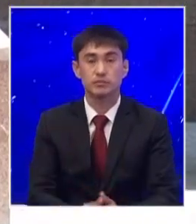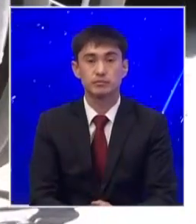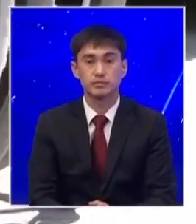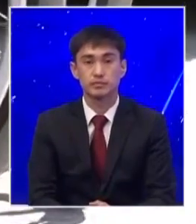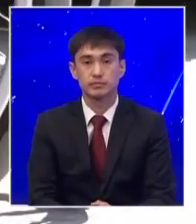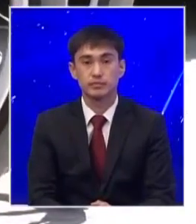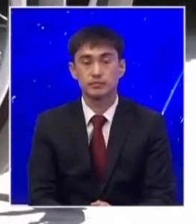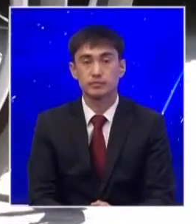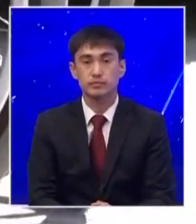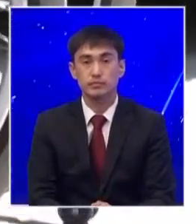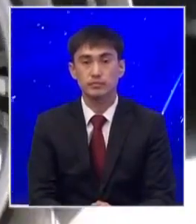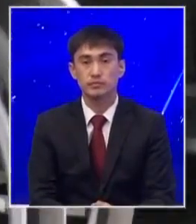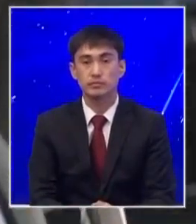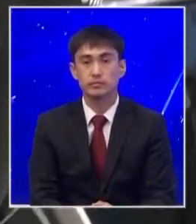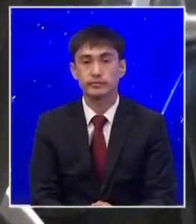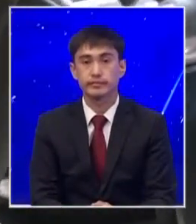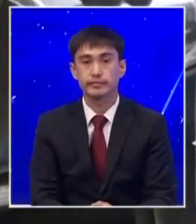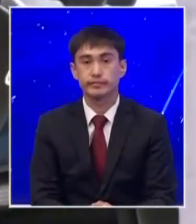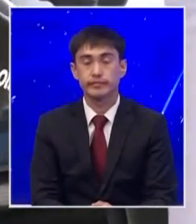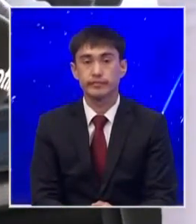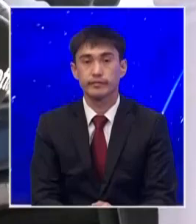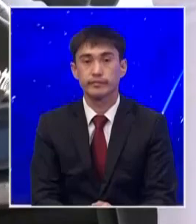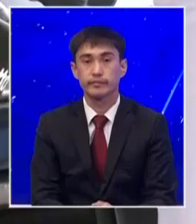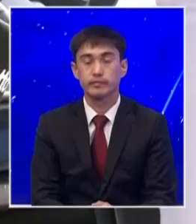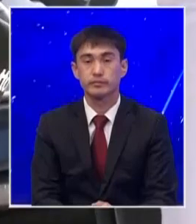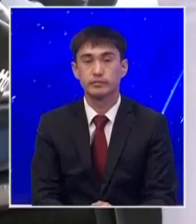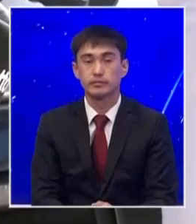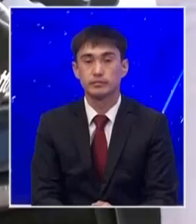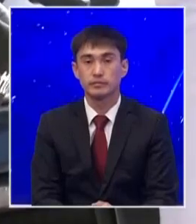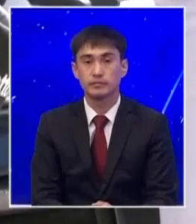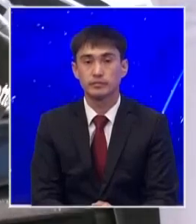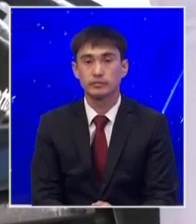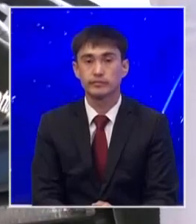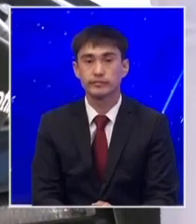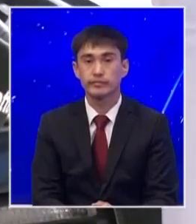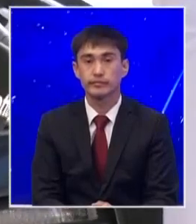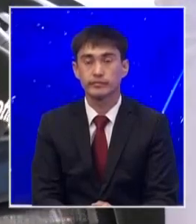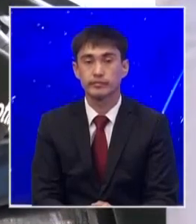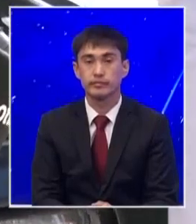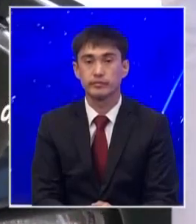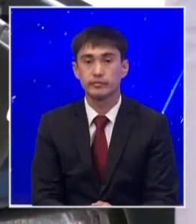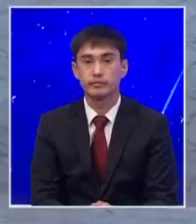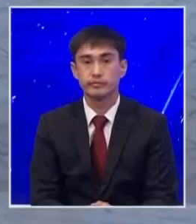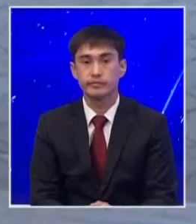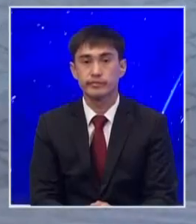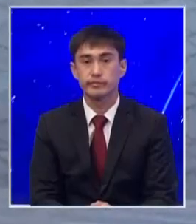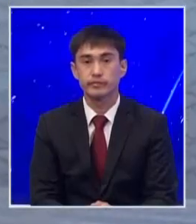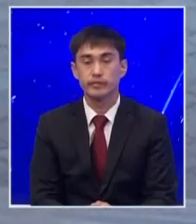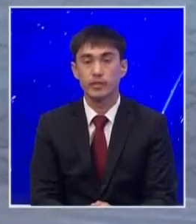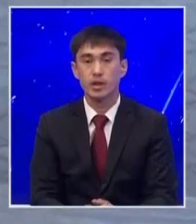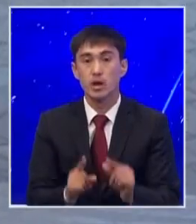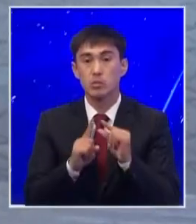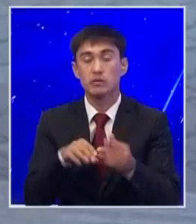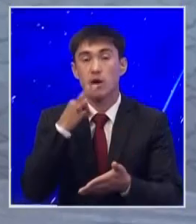Улькин, Касымда, бір адам келсе де көтер алмайды. Обязательно 3 адам, 4 адам келіп, мені кішке кіргізет. По